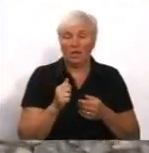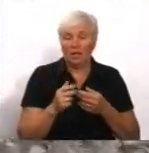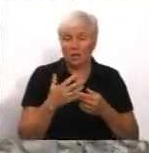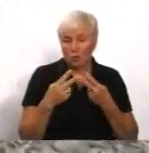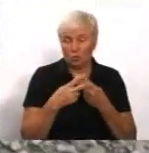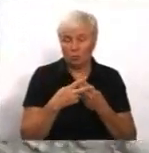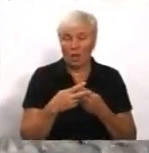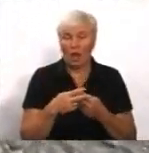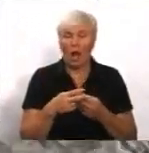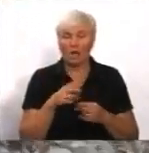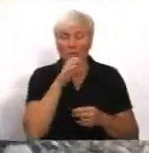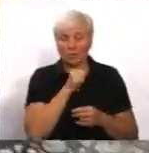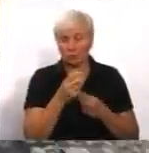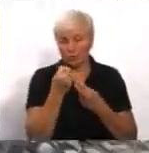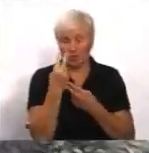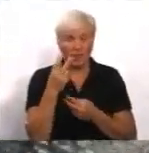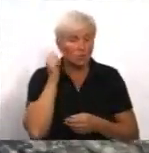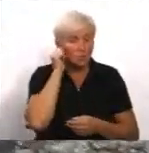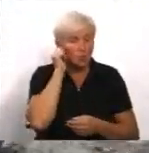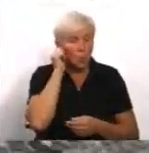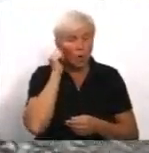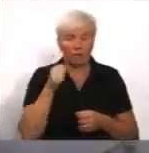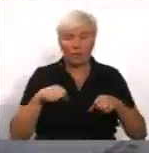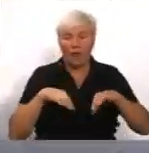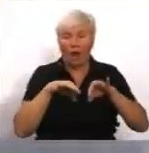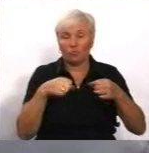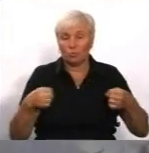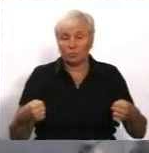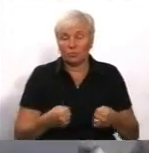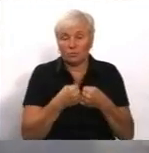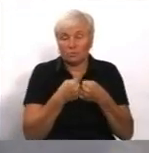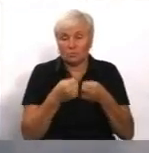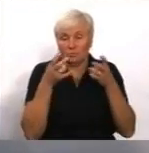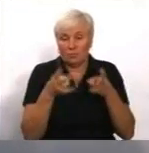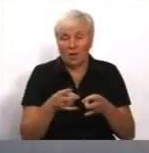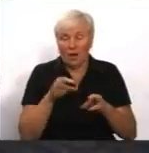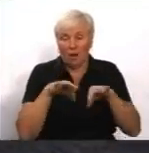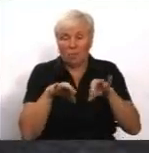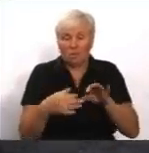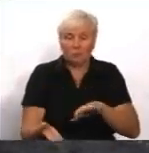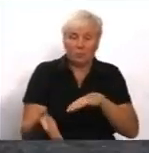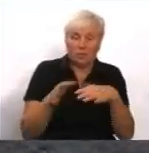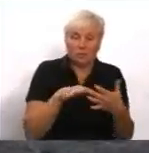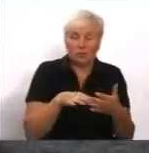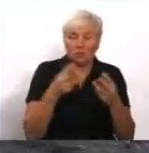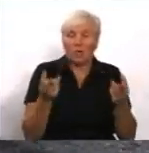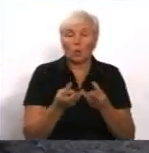За версією слідства, водій мікроавтобуса не впорався з керуванням. Автівка перекинулася в притоку річки і загорілася. Вже буде встановлено